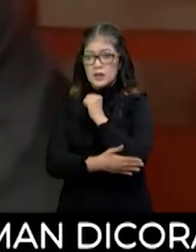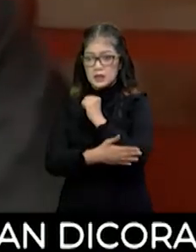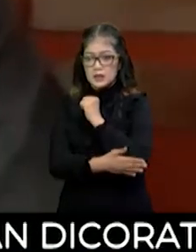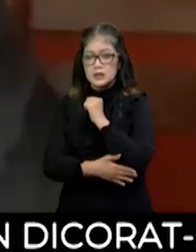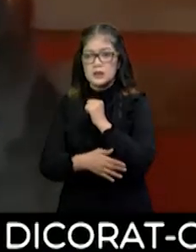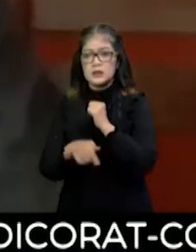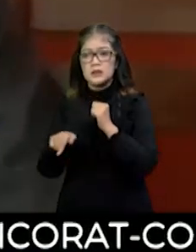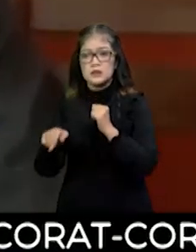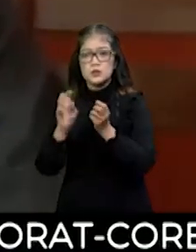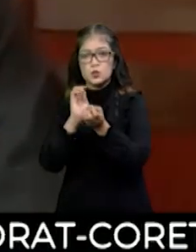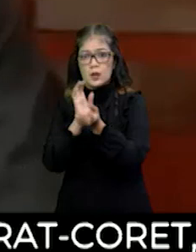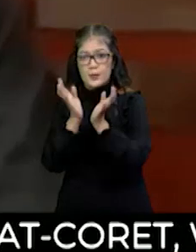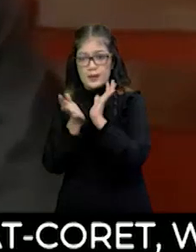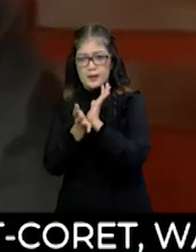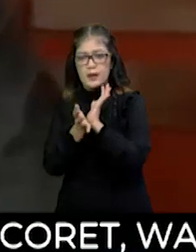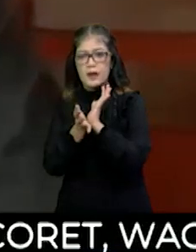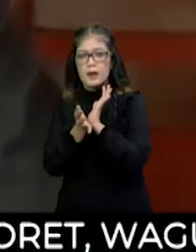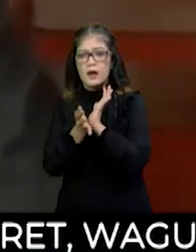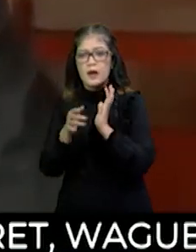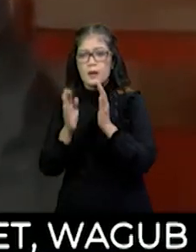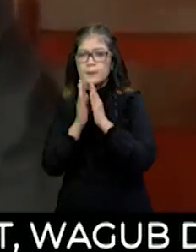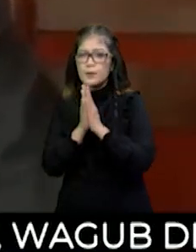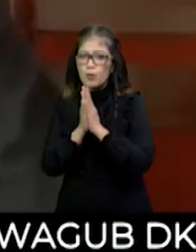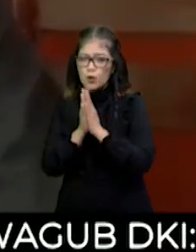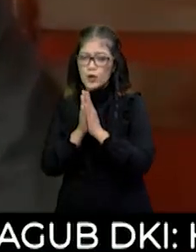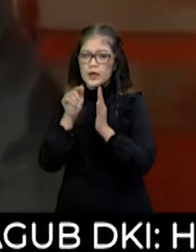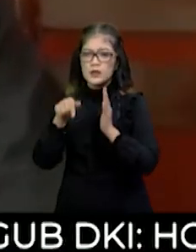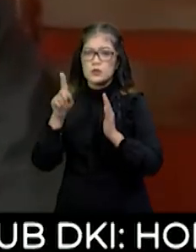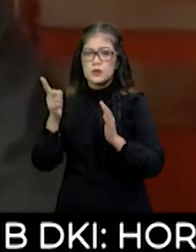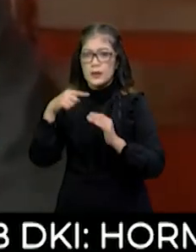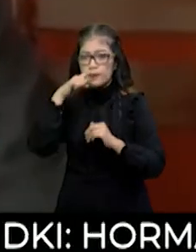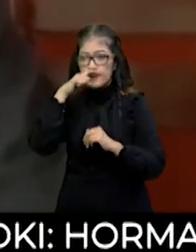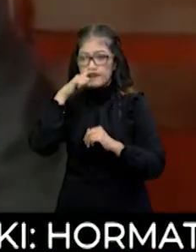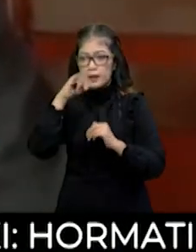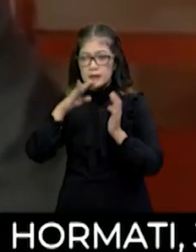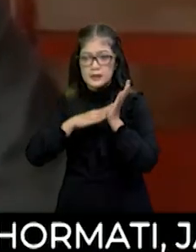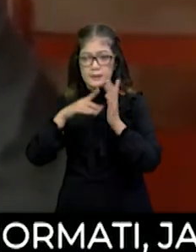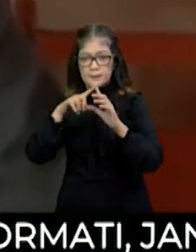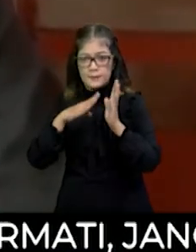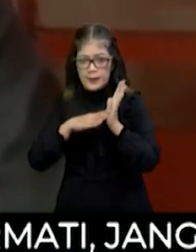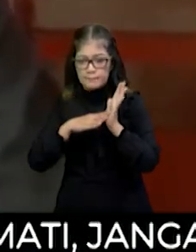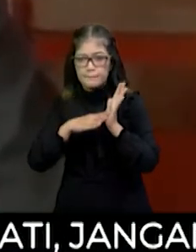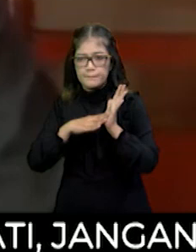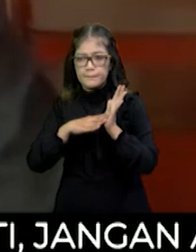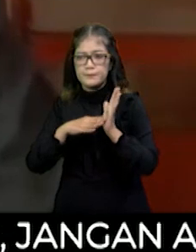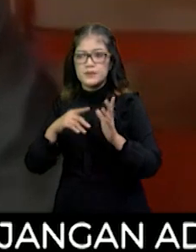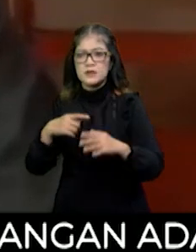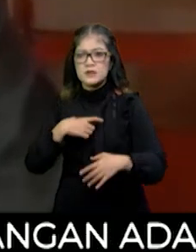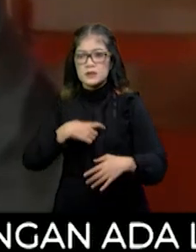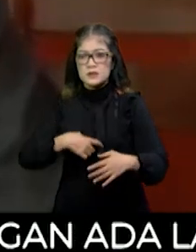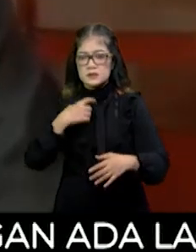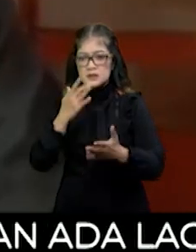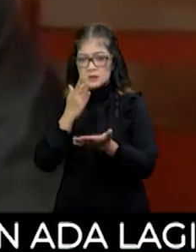tunggal terkait dengan permohonan tersebut yaitu Bapak Imam Supriyadi SMH, permohonan mereka dikabulkan.